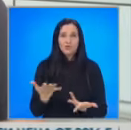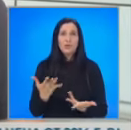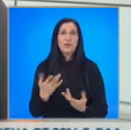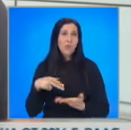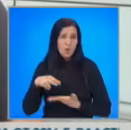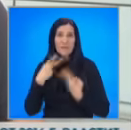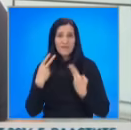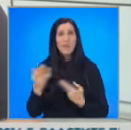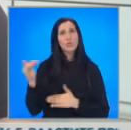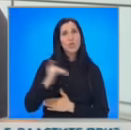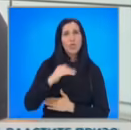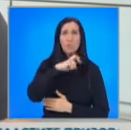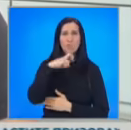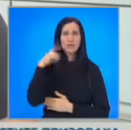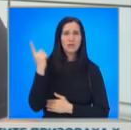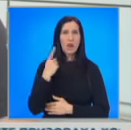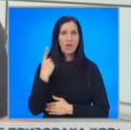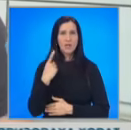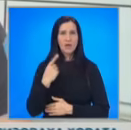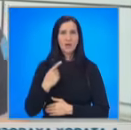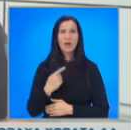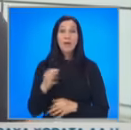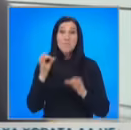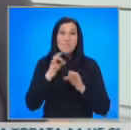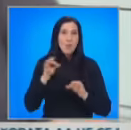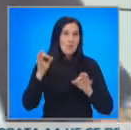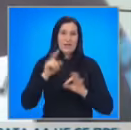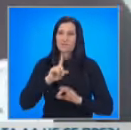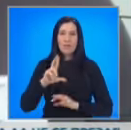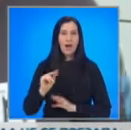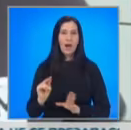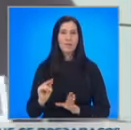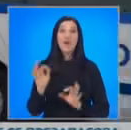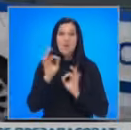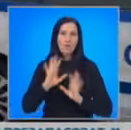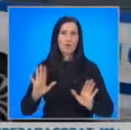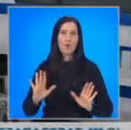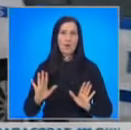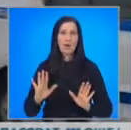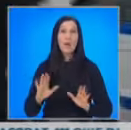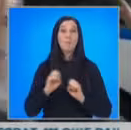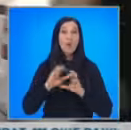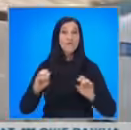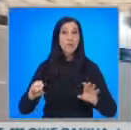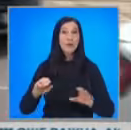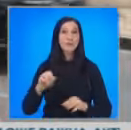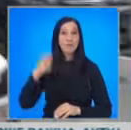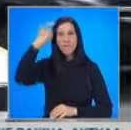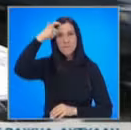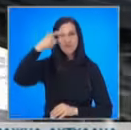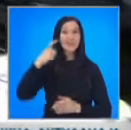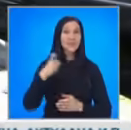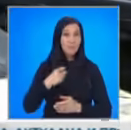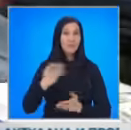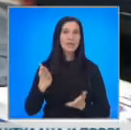полиция? Да, полиция дойдоха или нейките дойдоха. И никой нищо не казва на никой. По информация на МВР, стрелбата